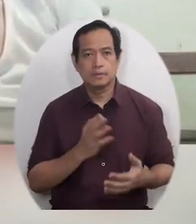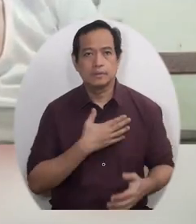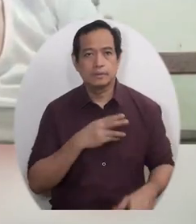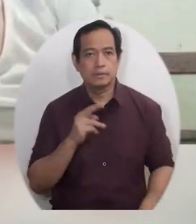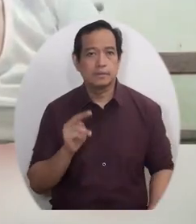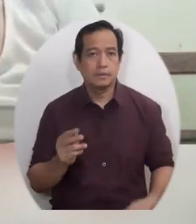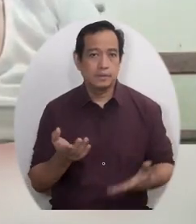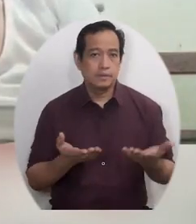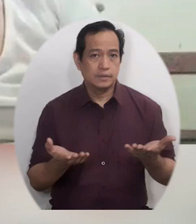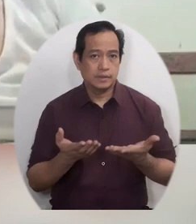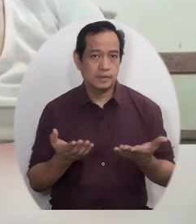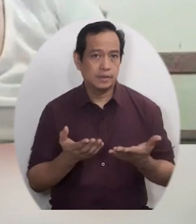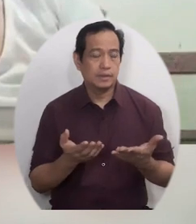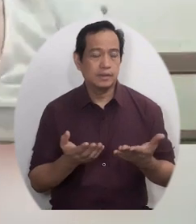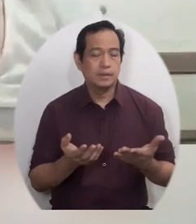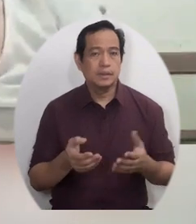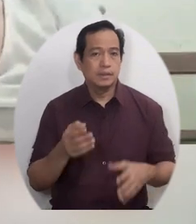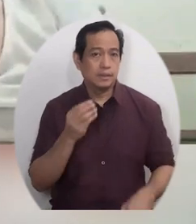namin dito sa bahay ay